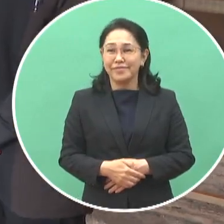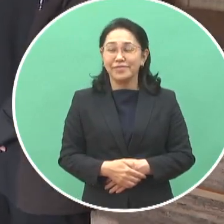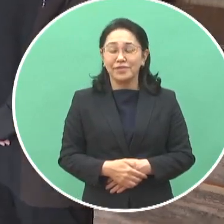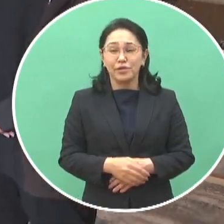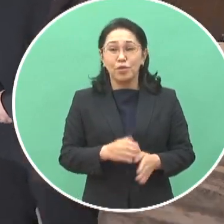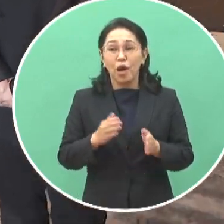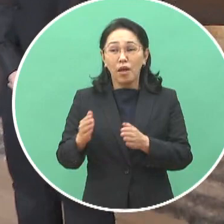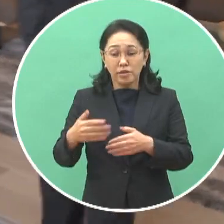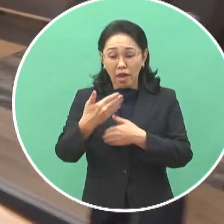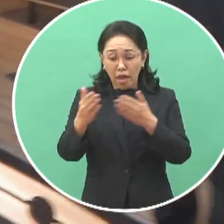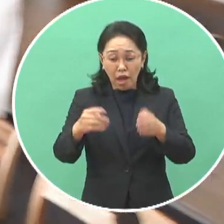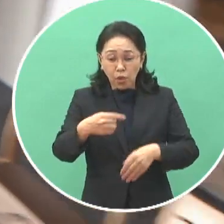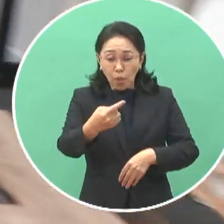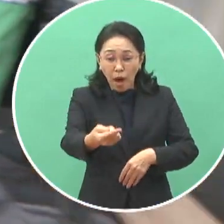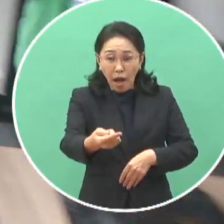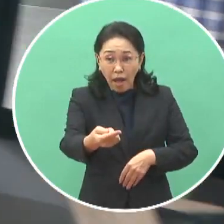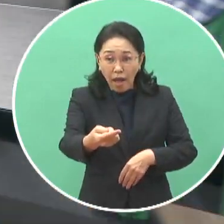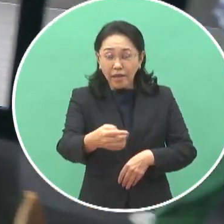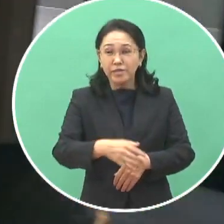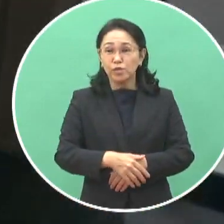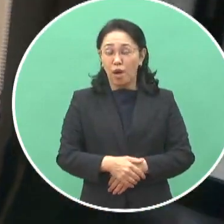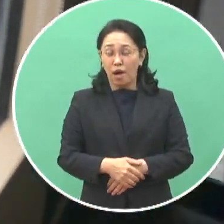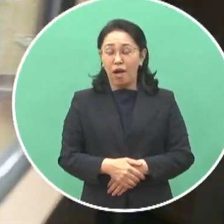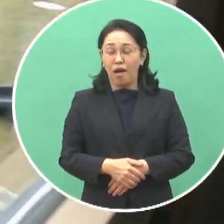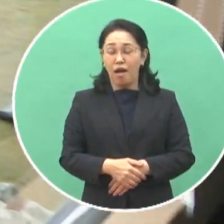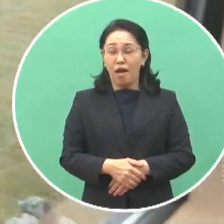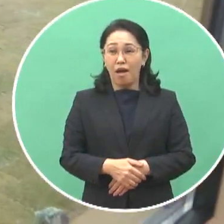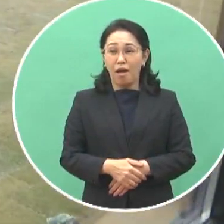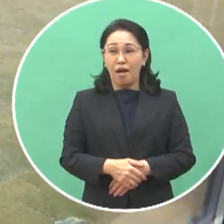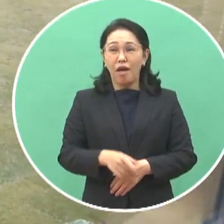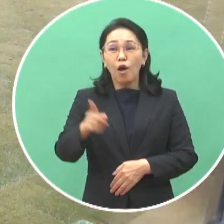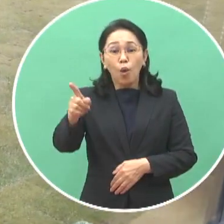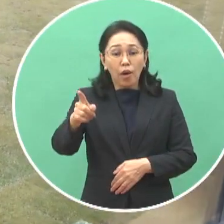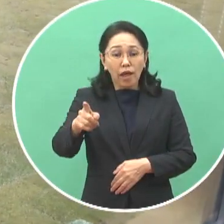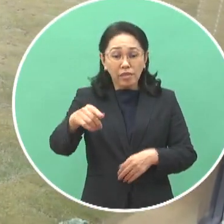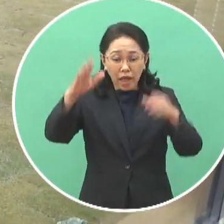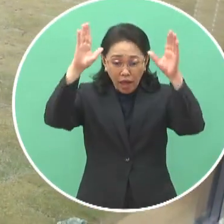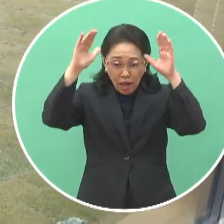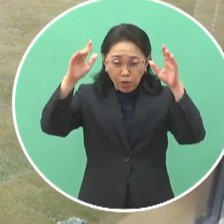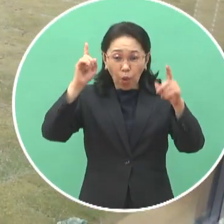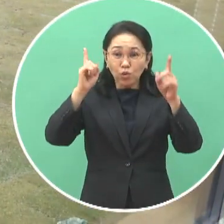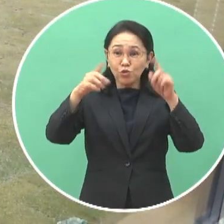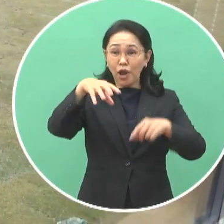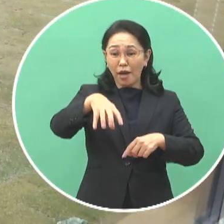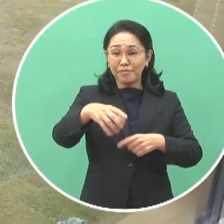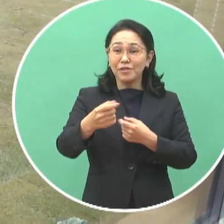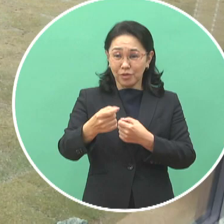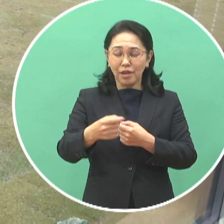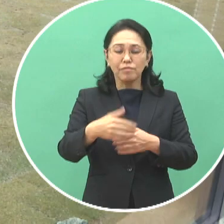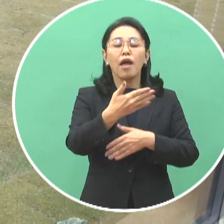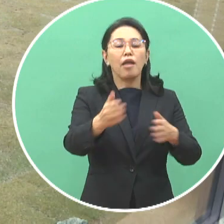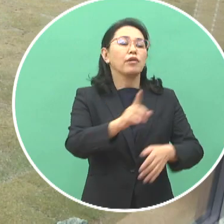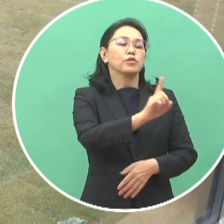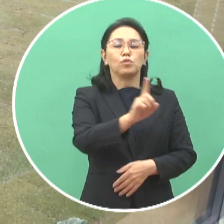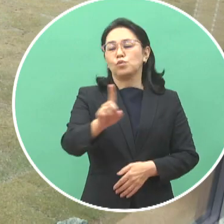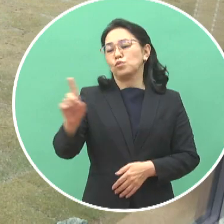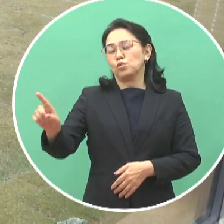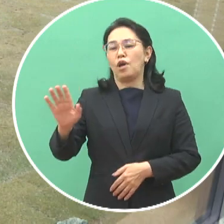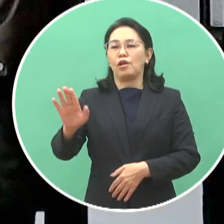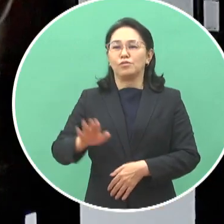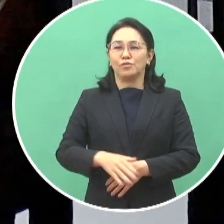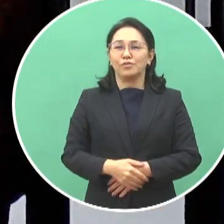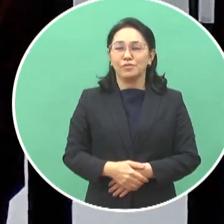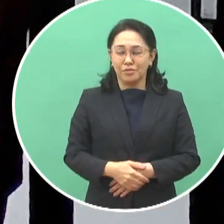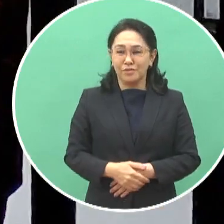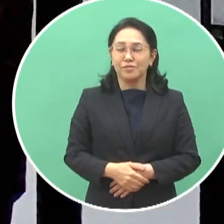さらに部屋の前には これってドッグランですよね。 はい、各部屋ドッグランはあるんですけど、 各部